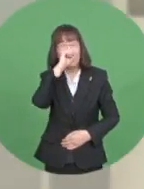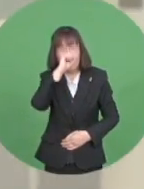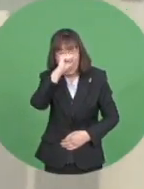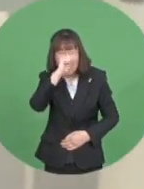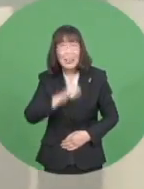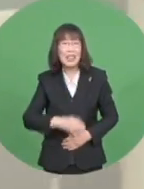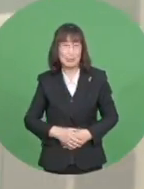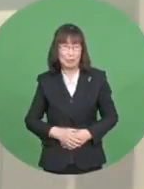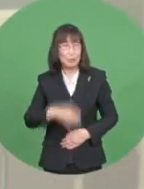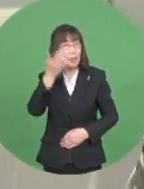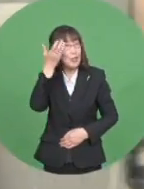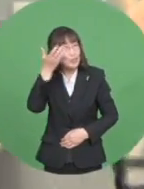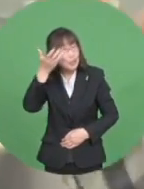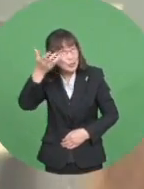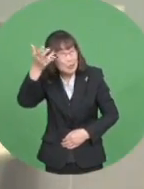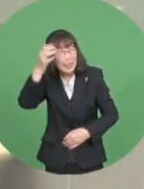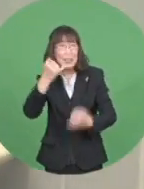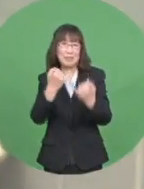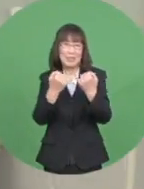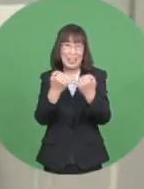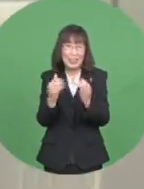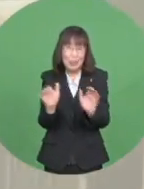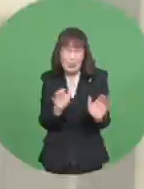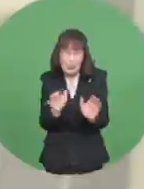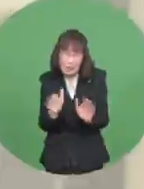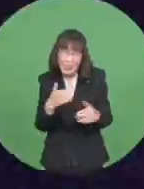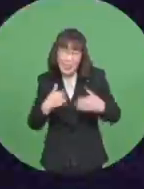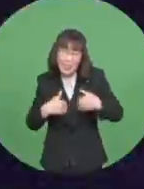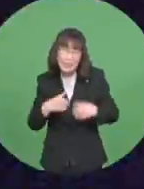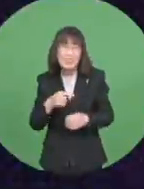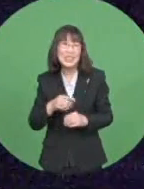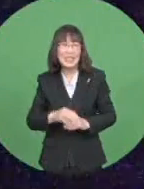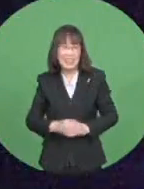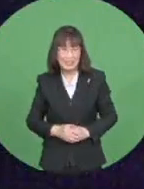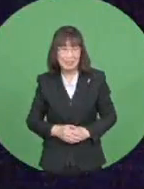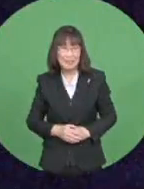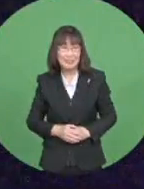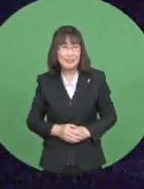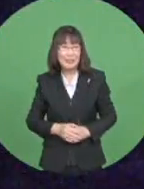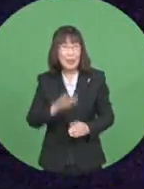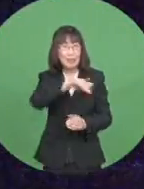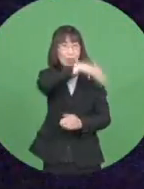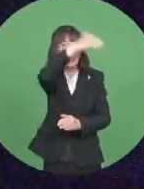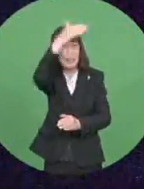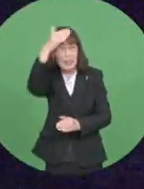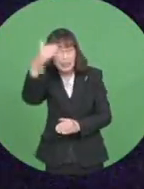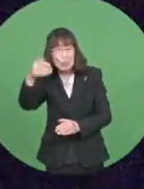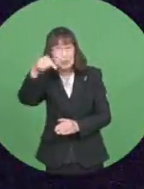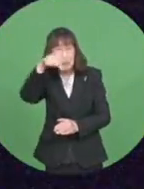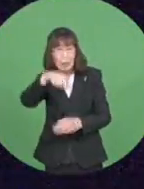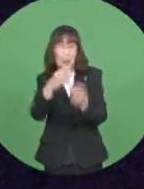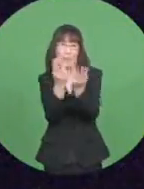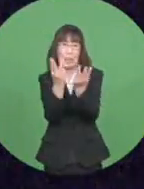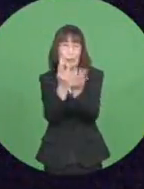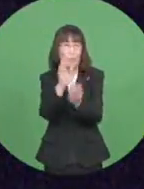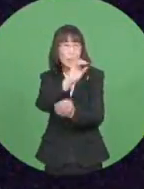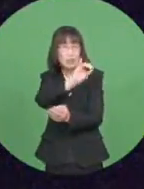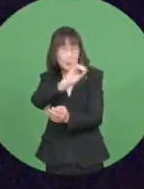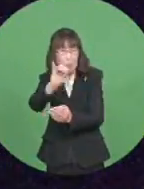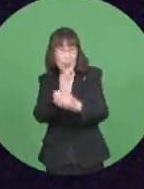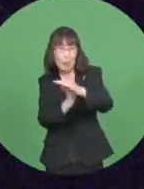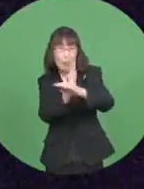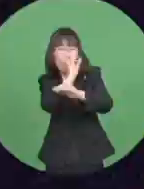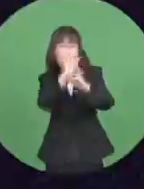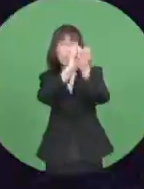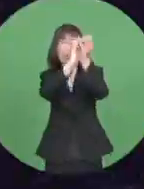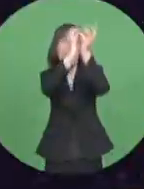んかいい夢みたいで子供が喜んで。 プラネタリウムでは1000万本を超える花が降り注ぎ